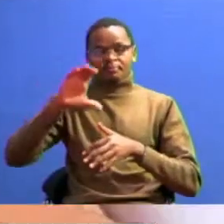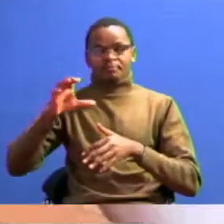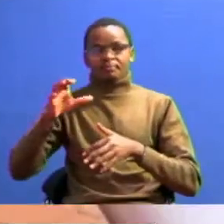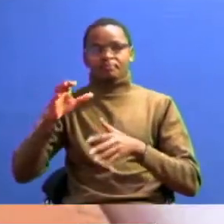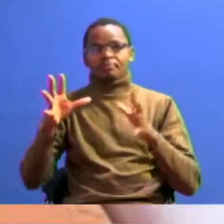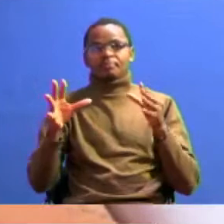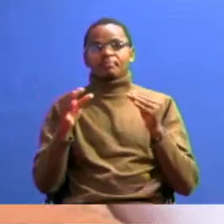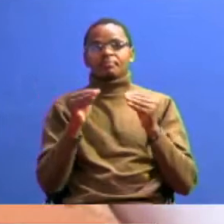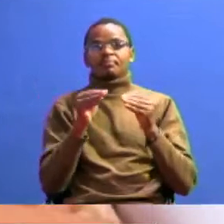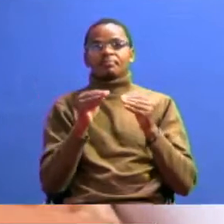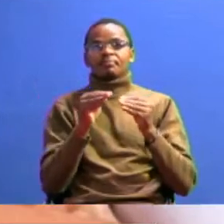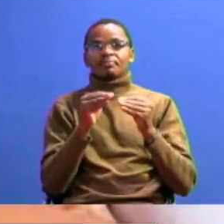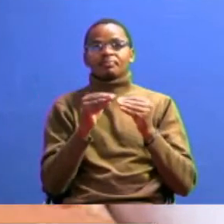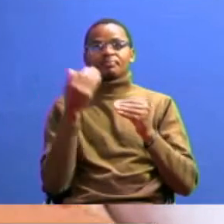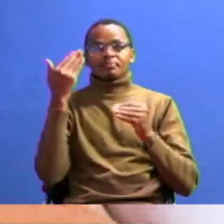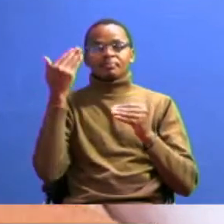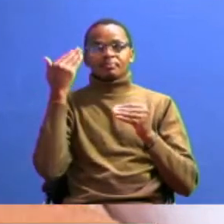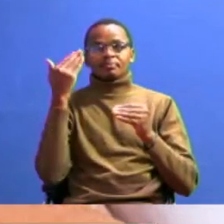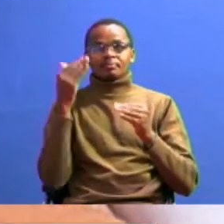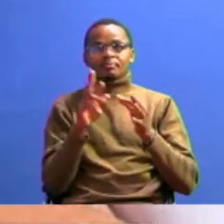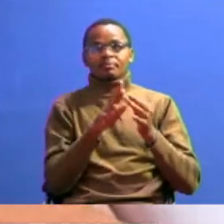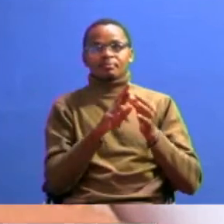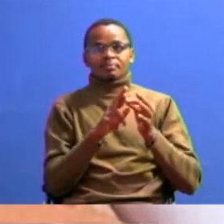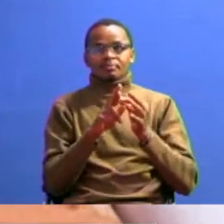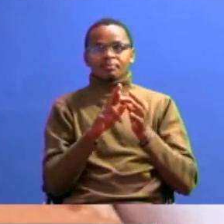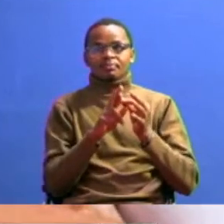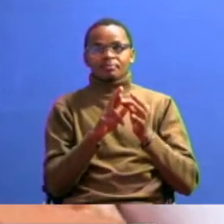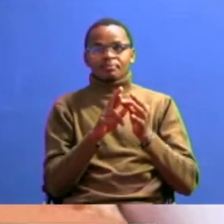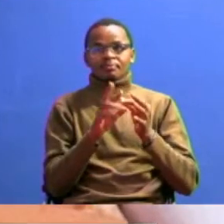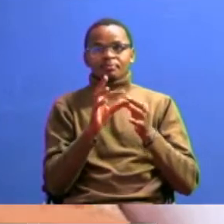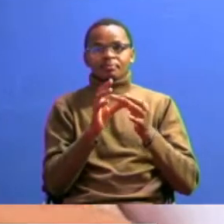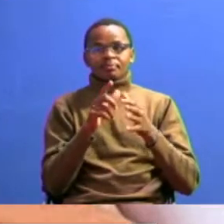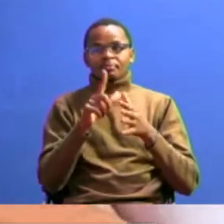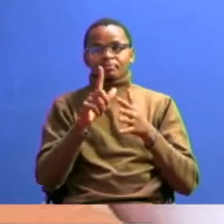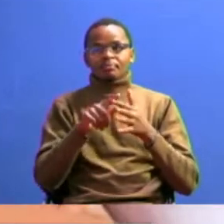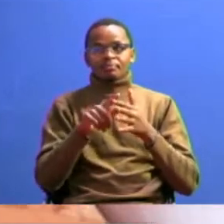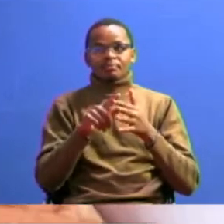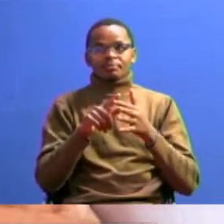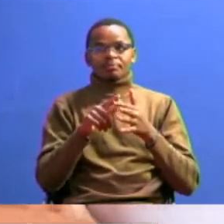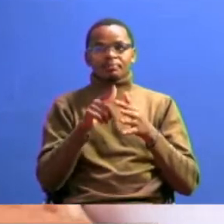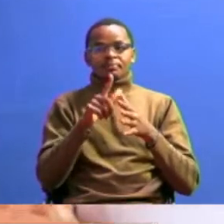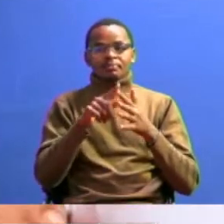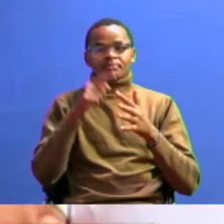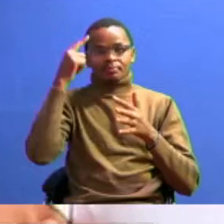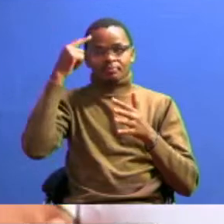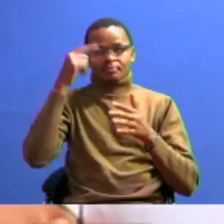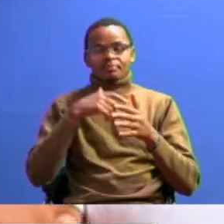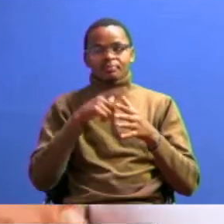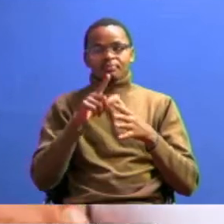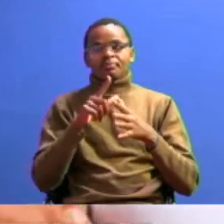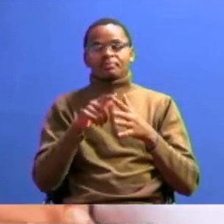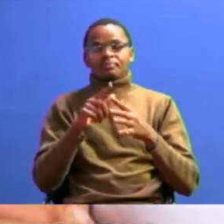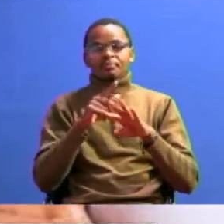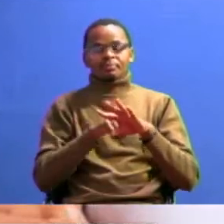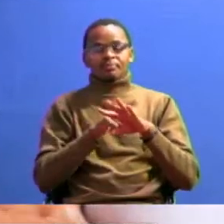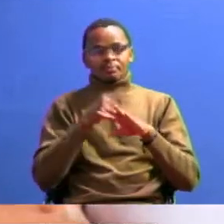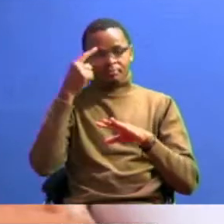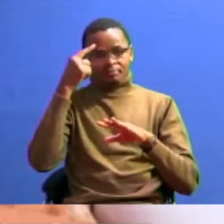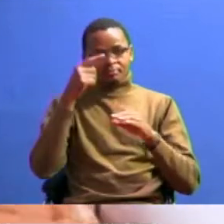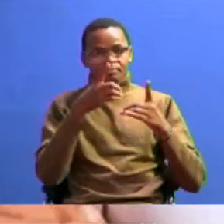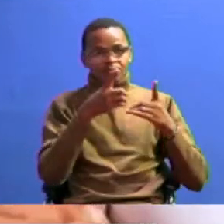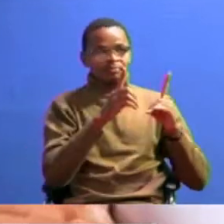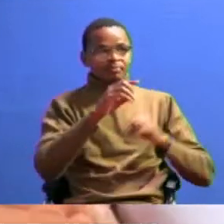assembly. Tumeahidi ya kwamba tutaweza kushirikiana ili kwa tuhakikishe tunaweza kusonga mbele katika hii hali, kuhakikisha kwamba wananchi wetu wa Kilifi